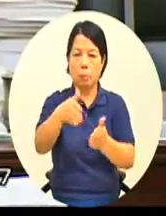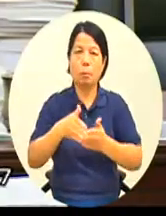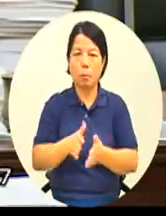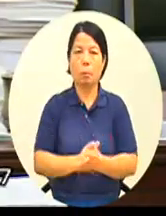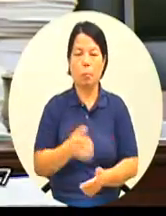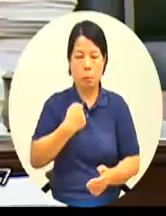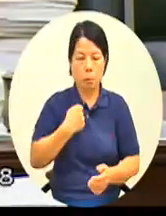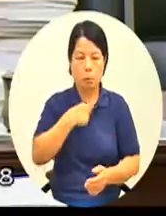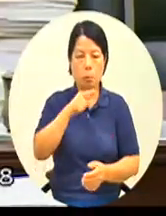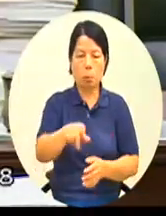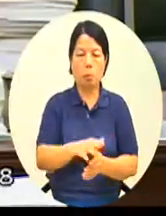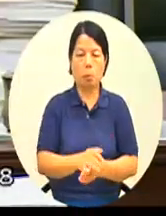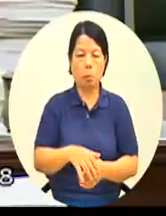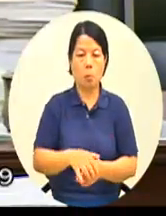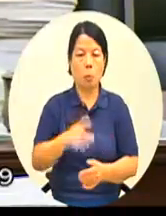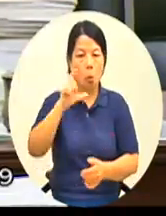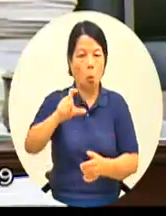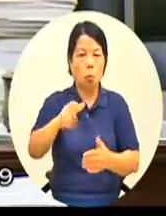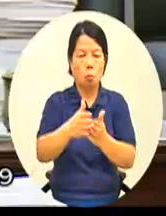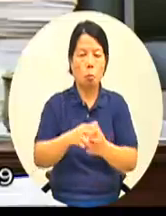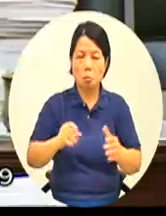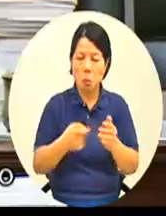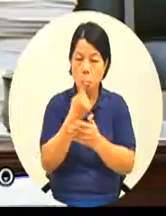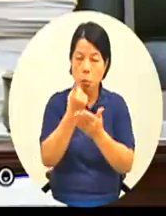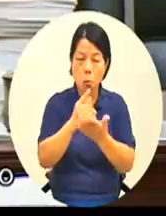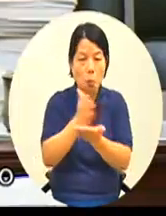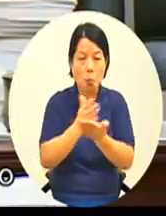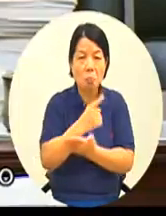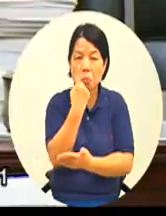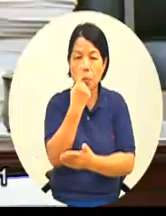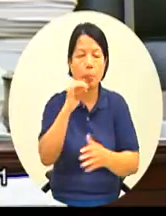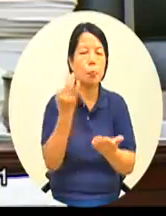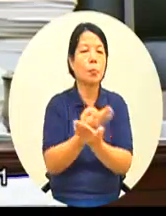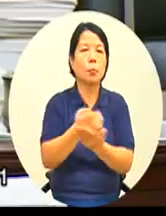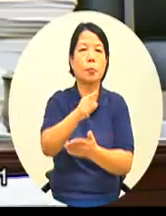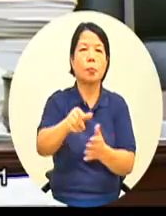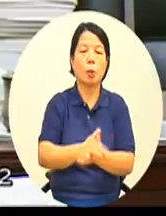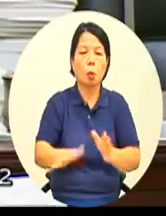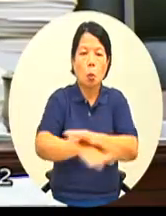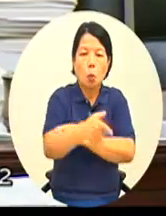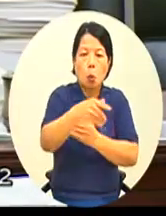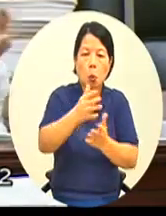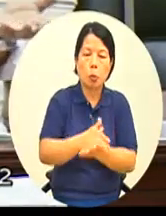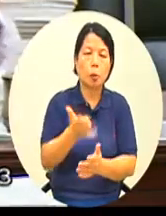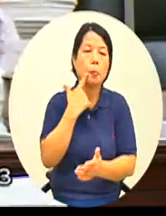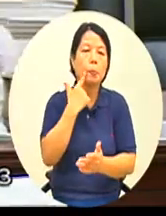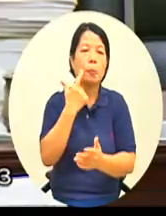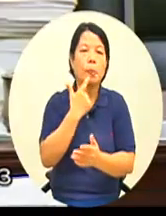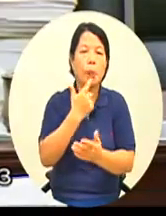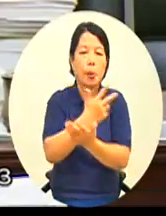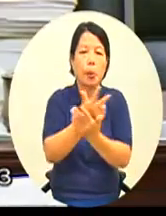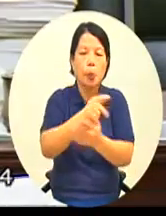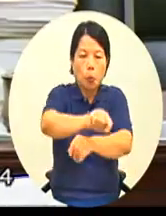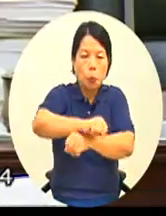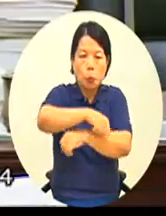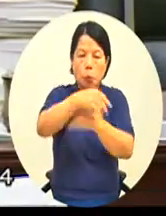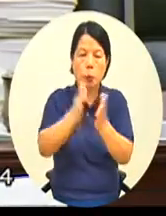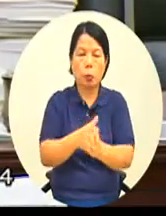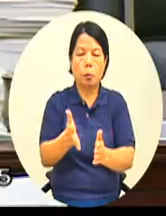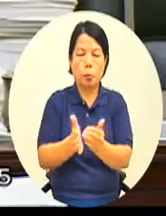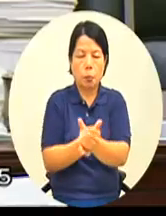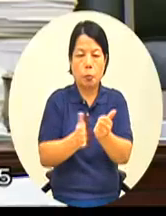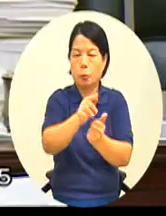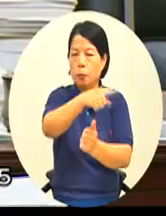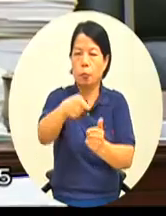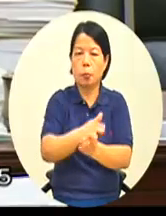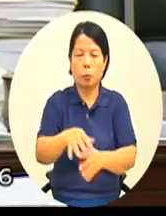道有这样的议题吼，不是评鉴，只是那些项目而已吼，把整个空间美学能够放进，鼓励大家再往这个方向再走。